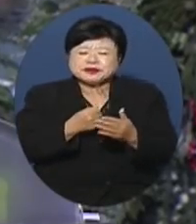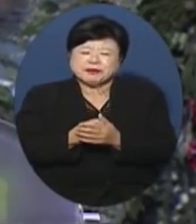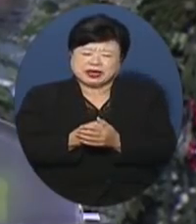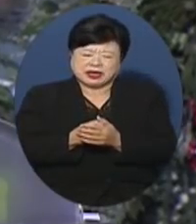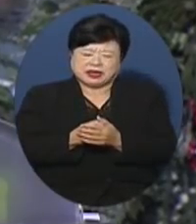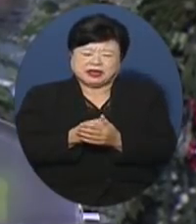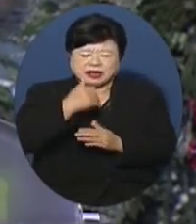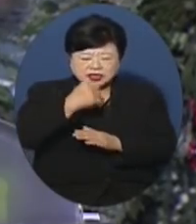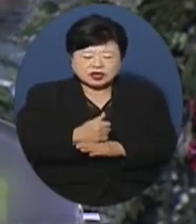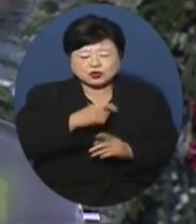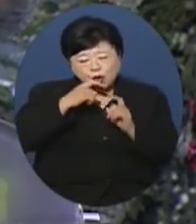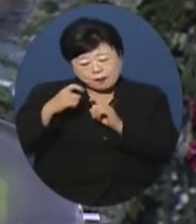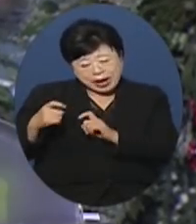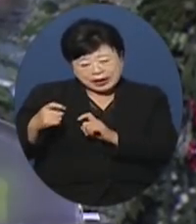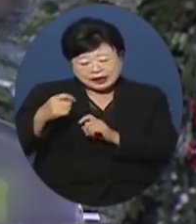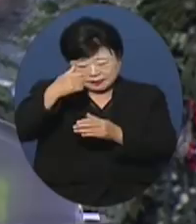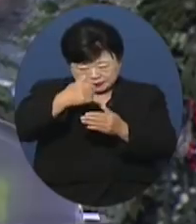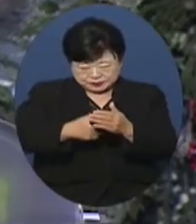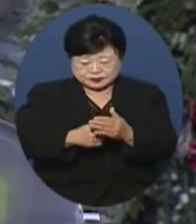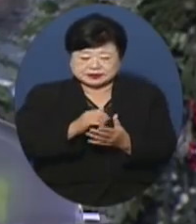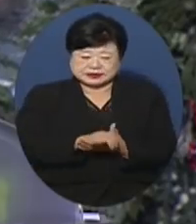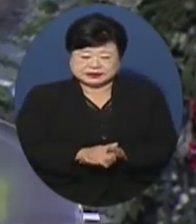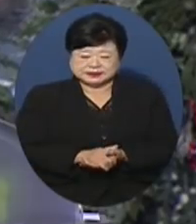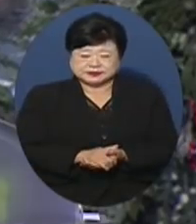결국 마귀에 이르는 것입니다.